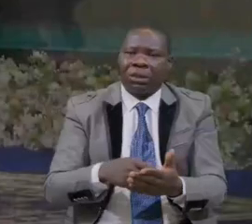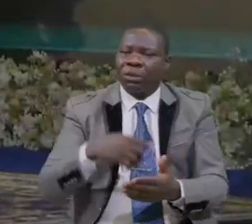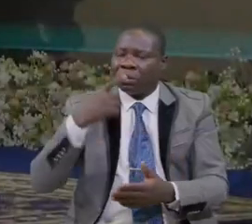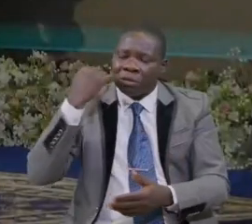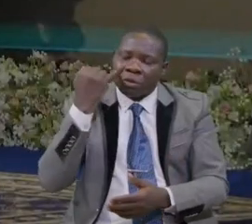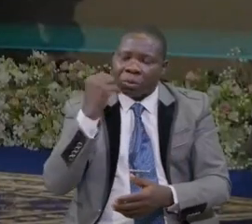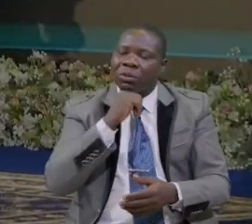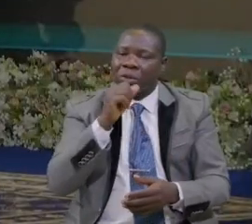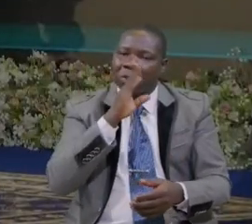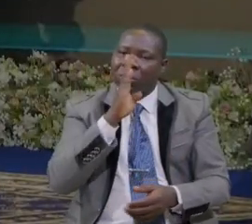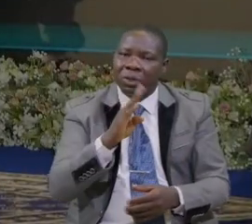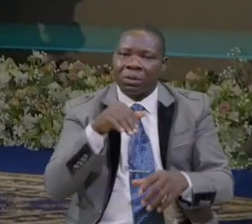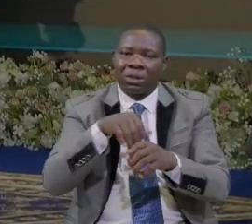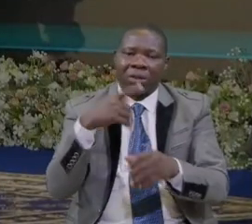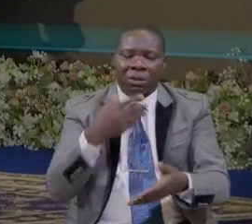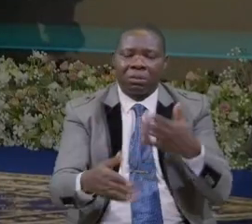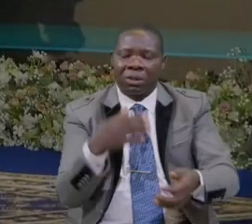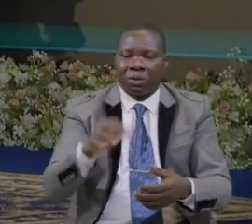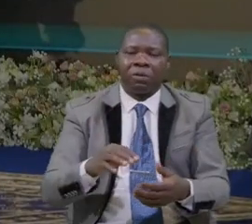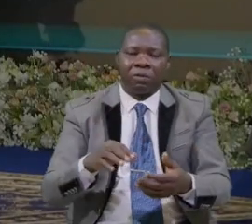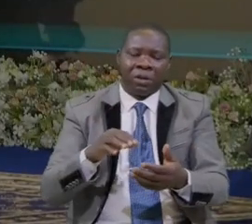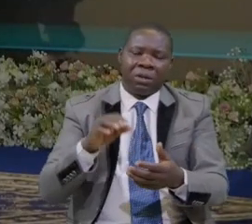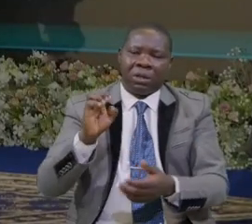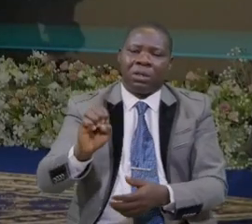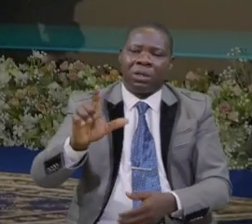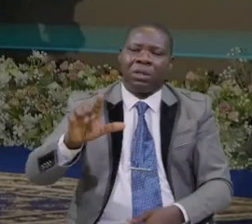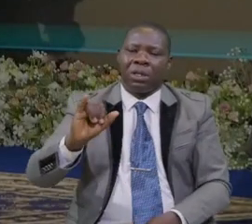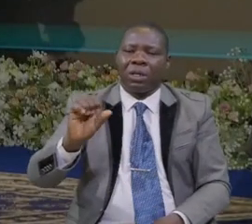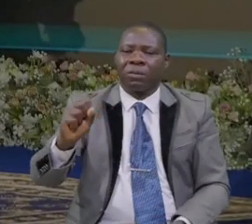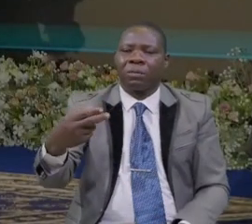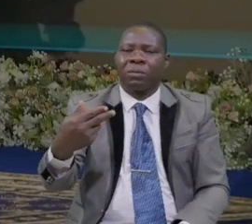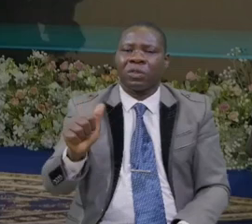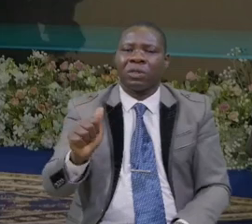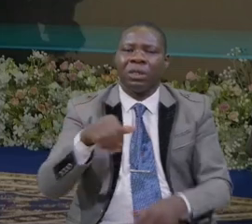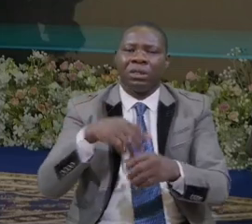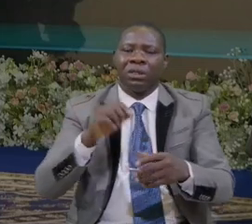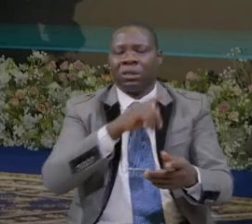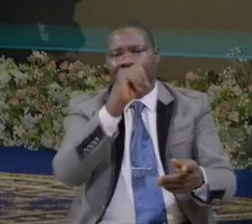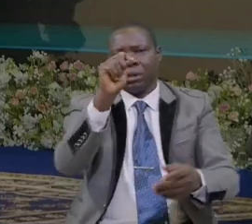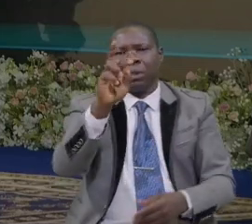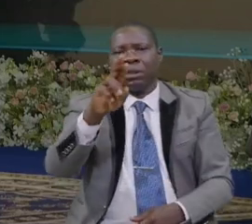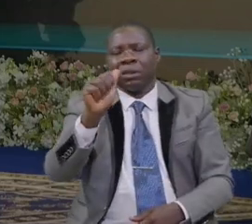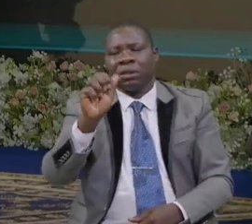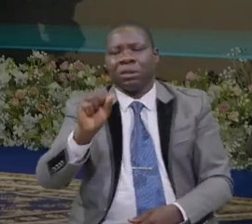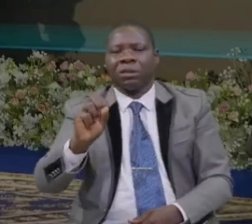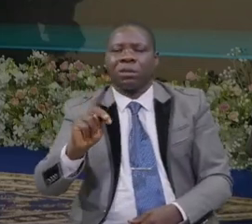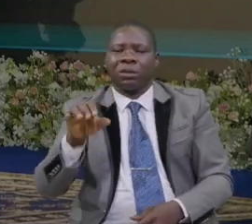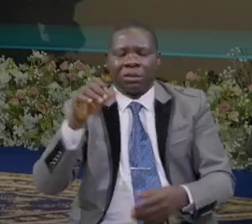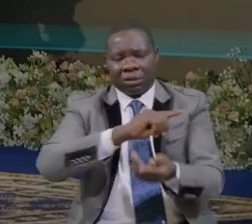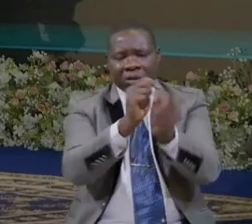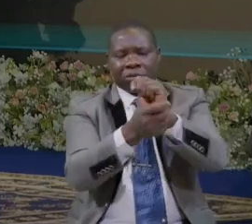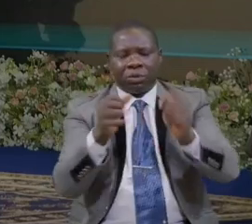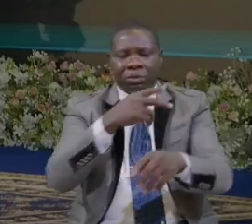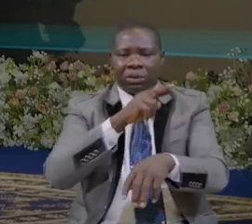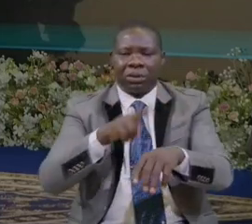continuer. Dans le cas d'Élisée, dans la transformation de la nation, il a